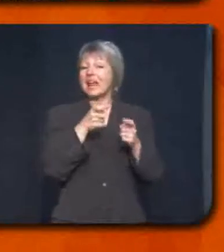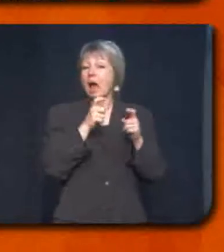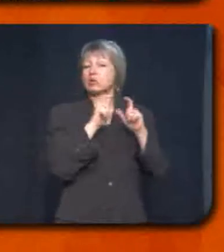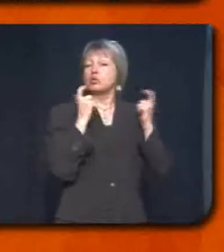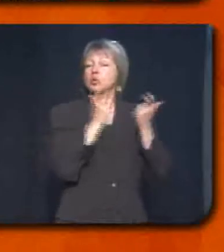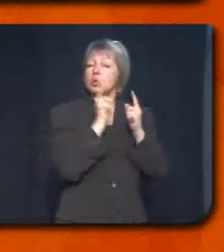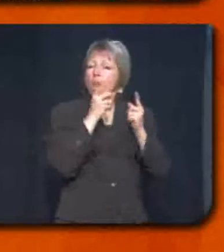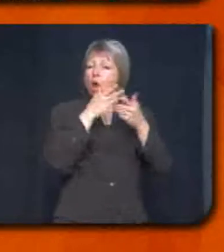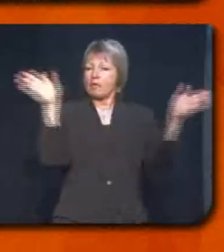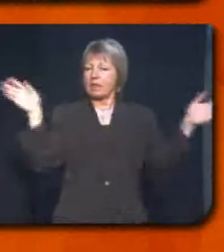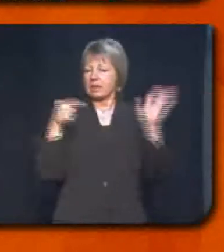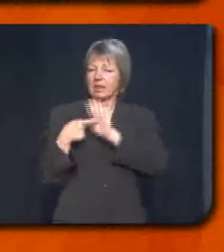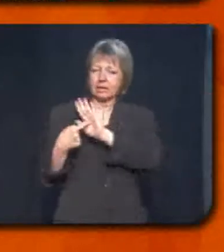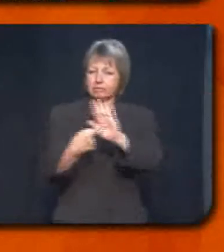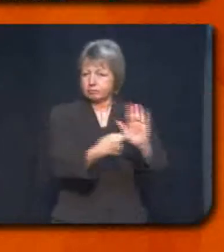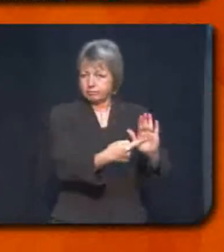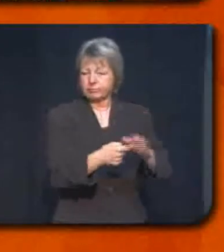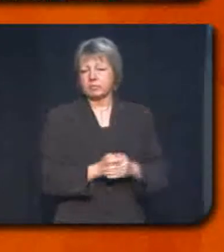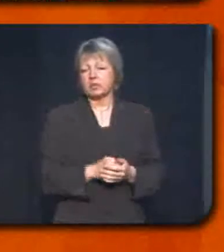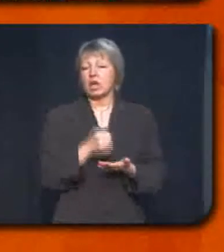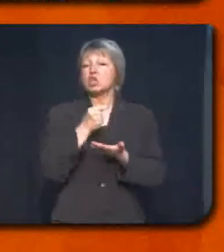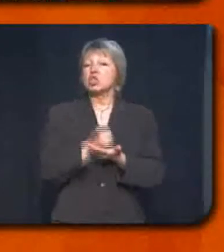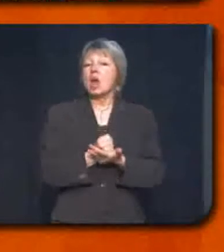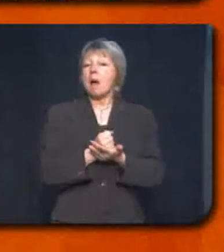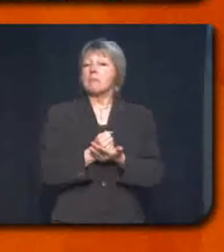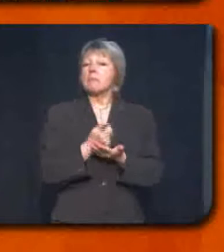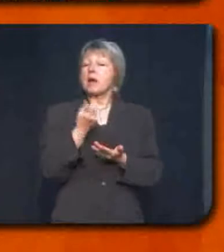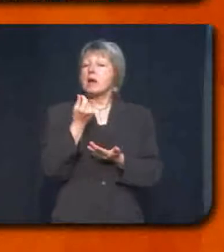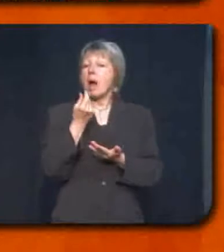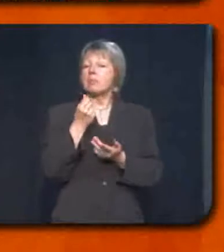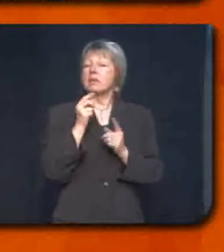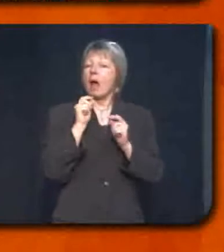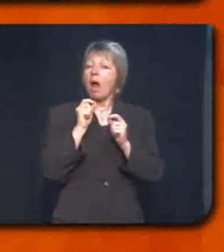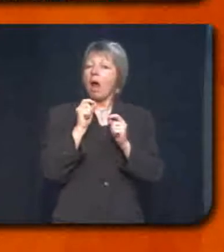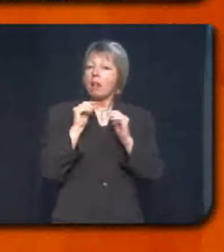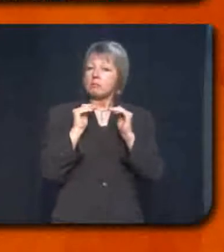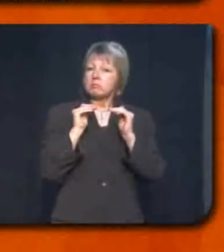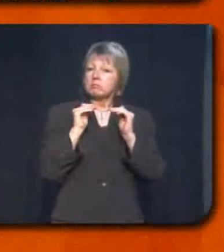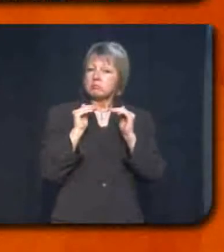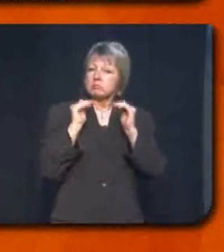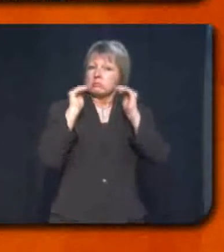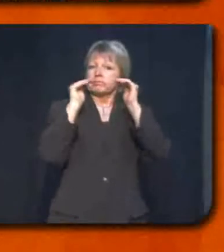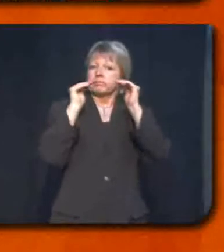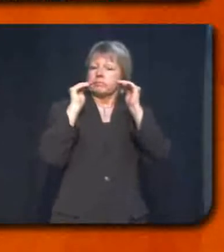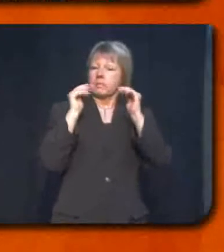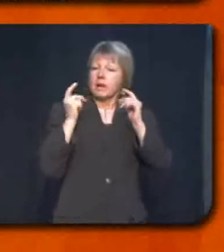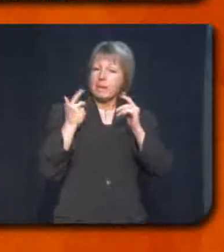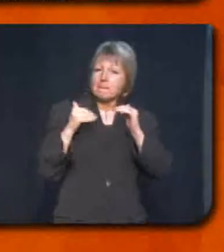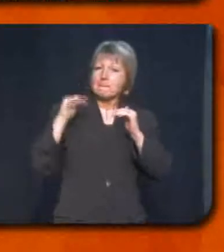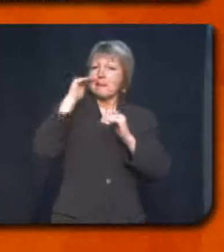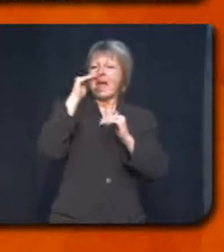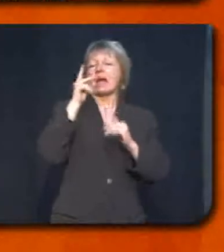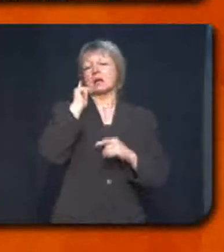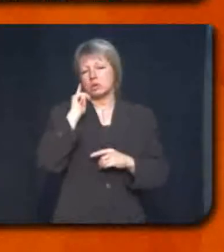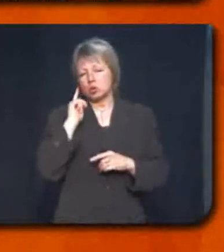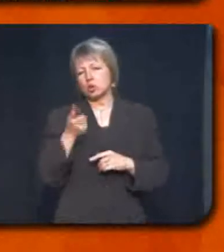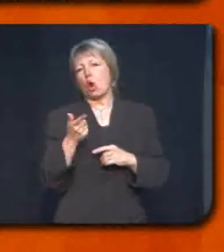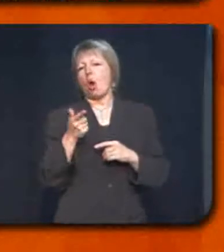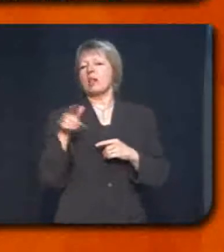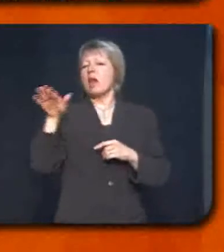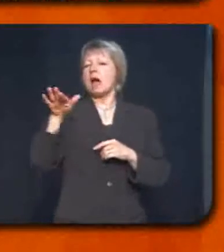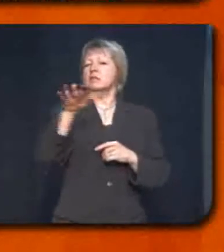werden jede Erhöhung des Stammkapitals soll von den demokratisch gewählten Volksvertretern der jeweiligen nationalen Parlamente